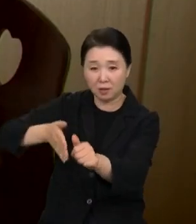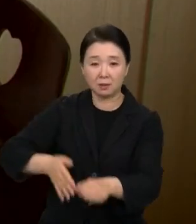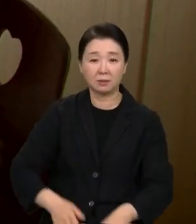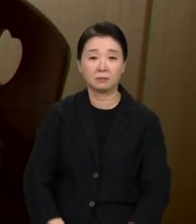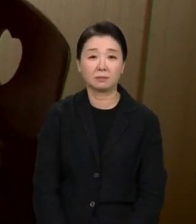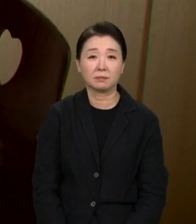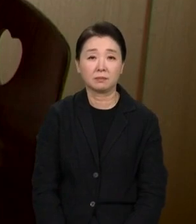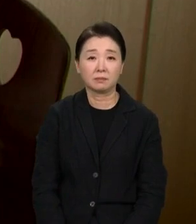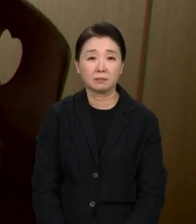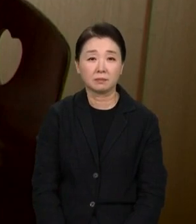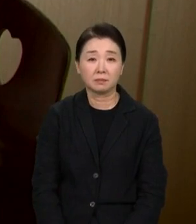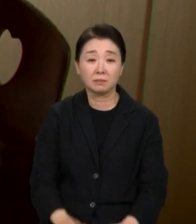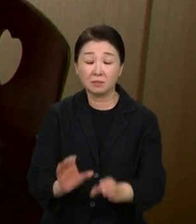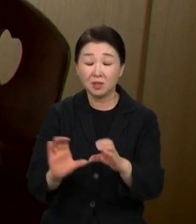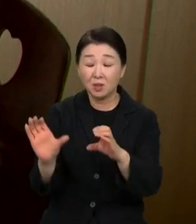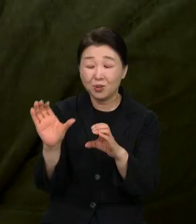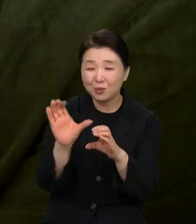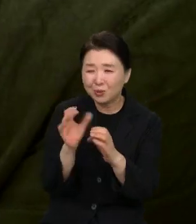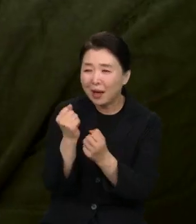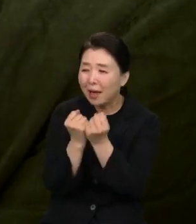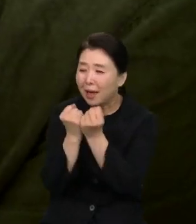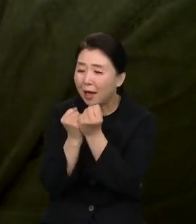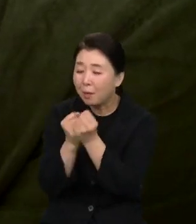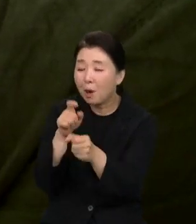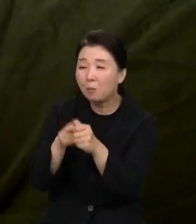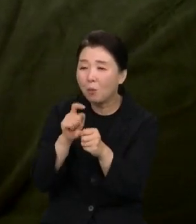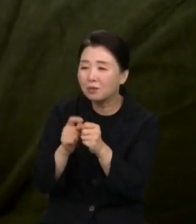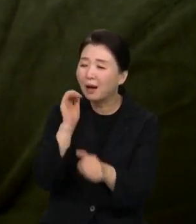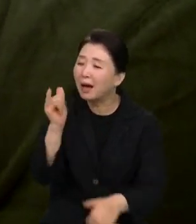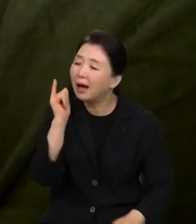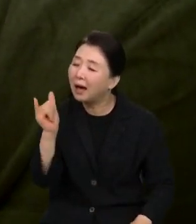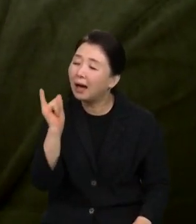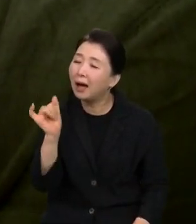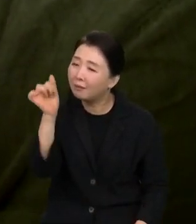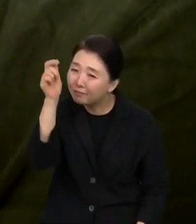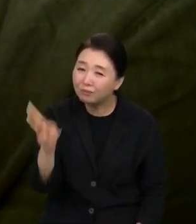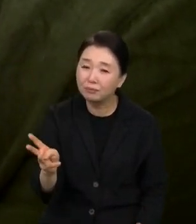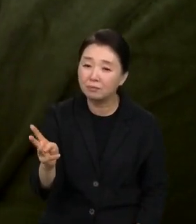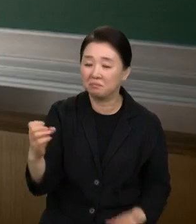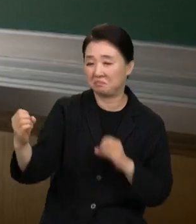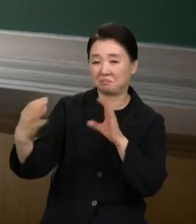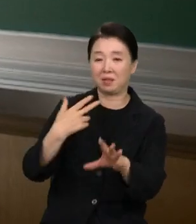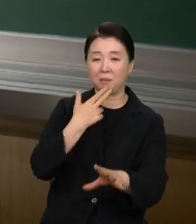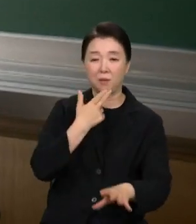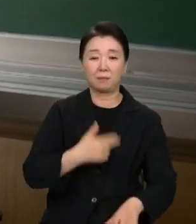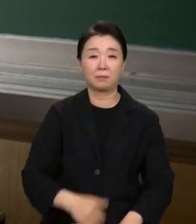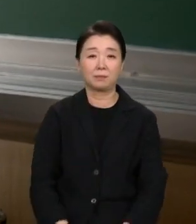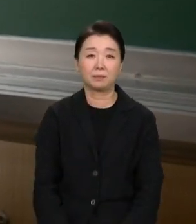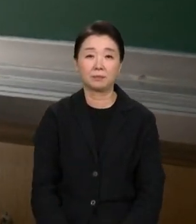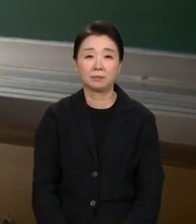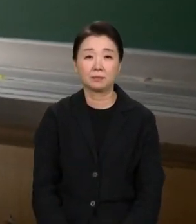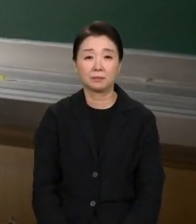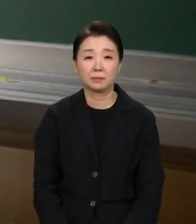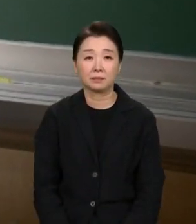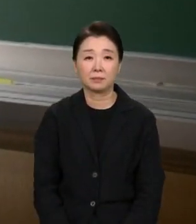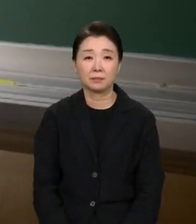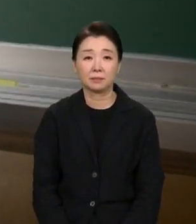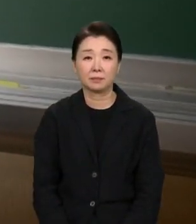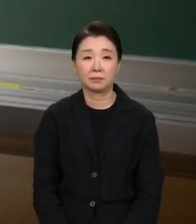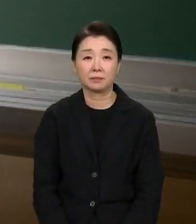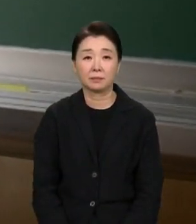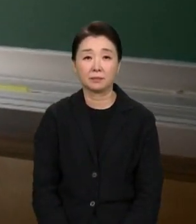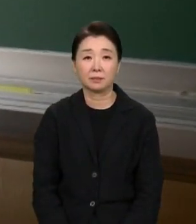취재진은 추가 해명을 듣기 위해 회장에게 수차례 연락했지만 답을 받지 못했습니다 jtbc